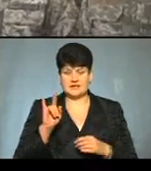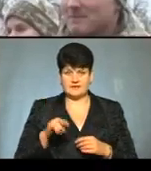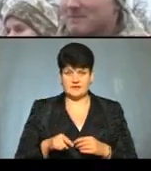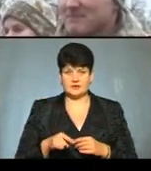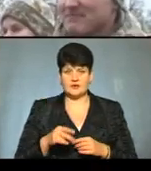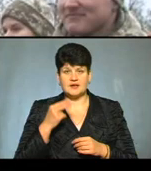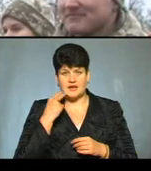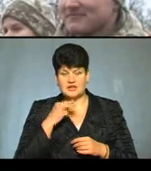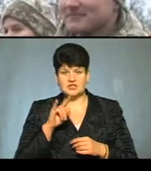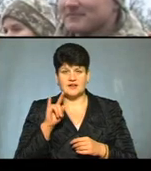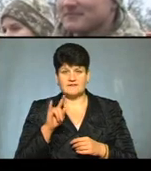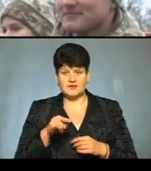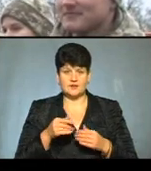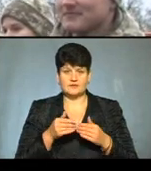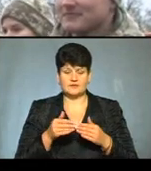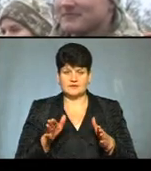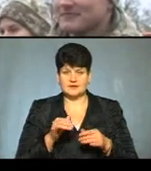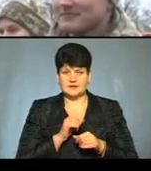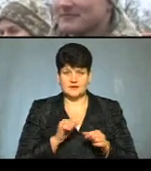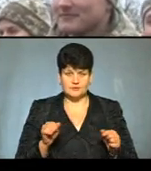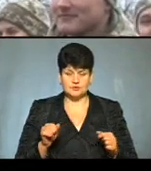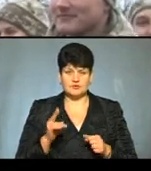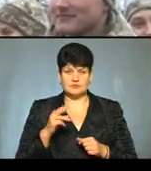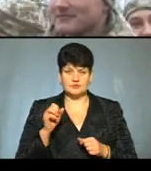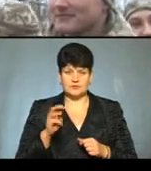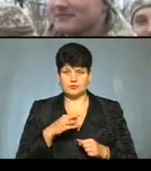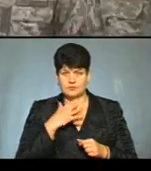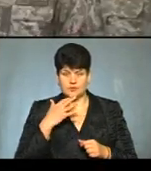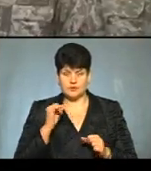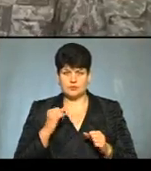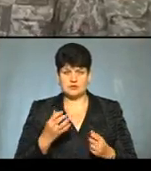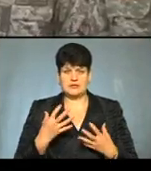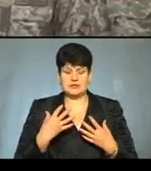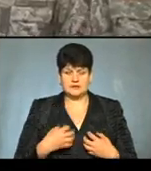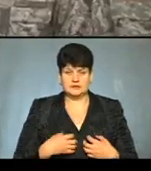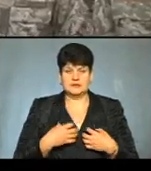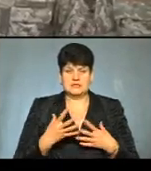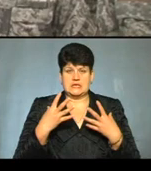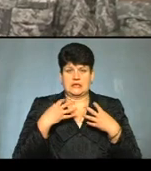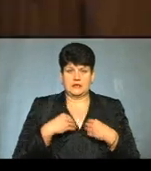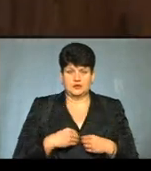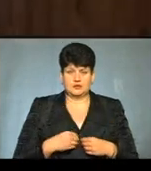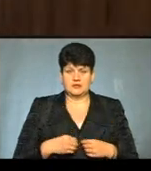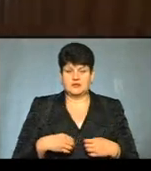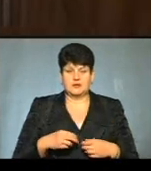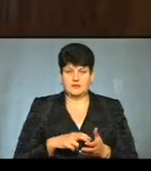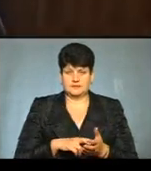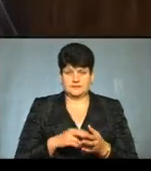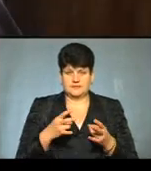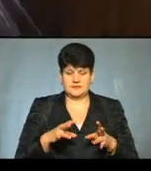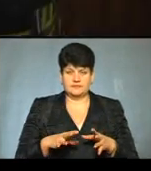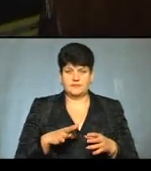рятували. Так. Поняв, що краще вікно не відкривати, коли щось горить. Будемо багато заходи, можна задихнутися. І саме головне – це не панікувати в таких ситуаціях. Грав